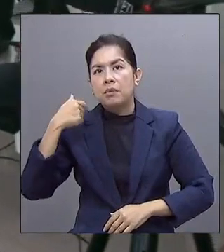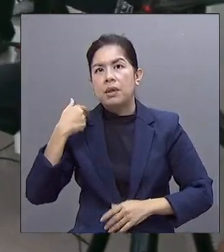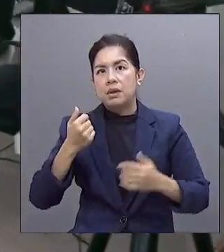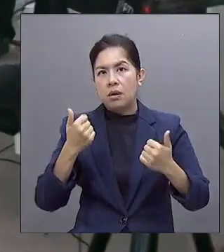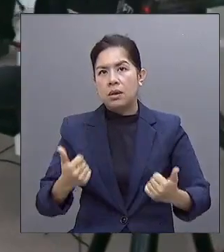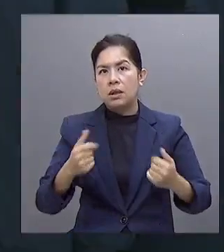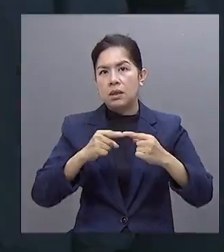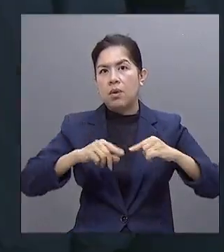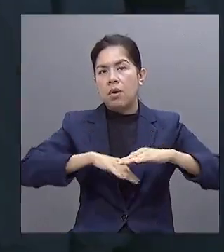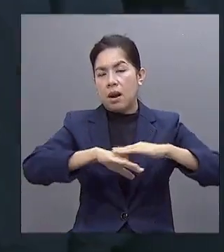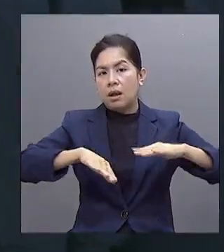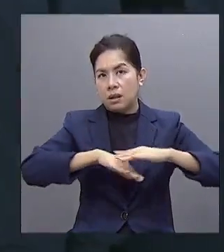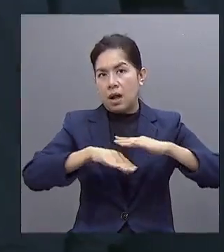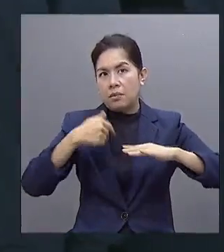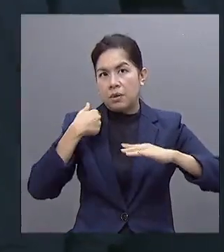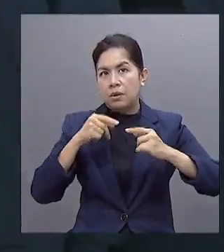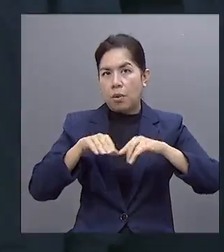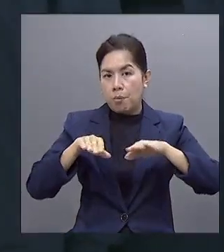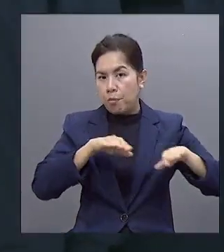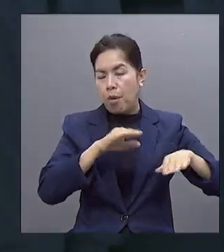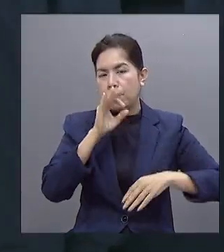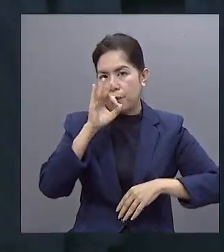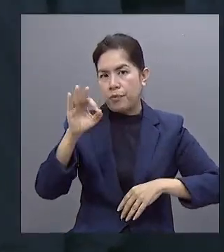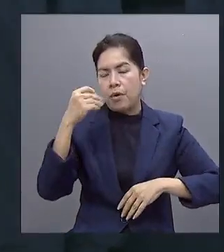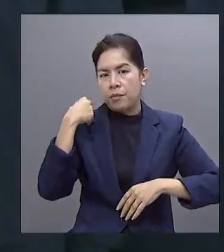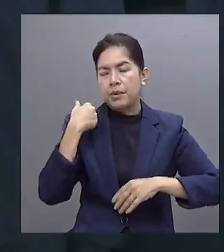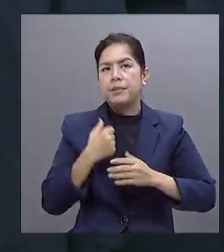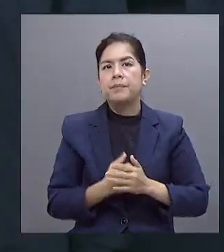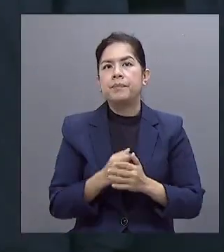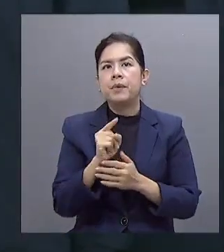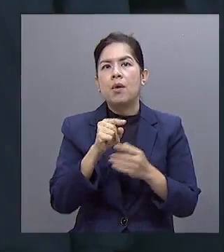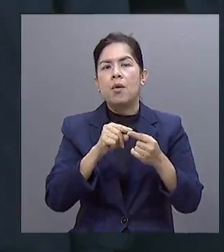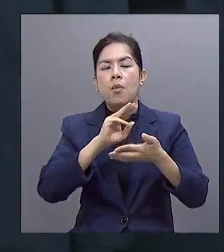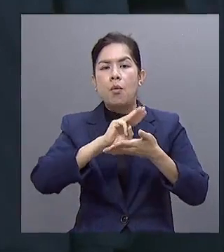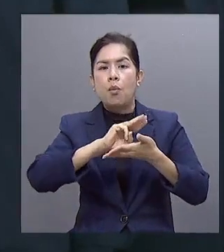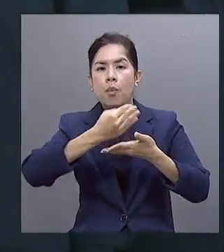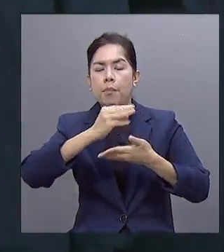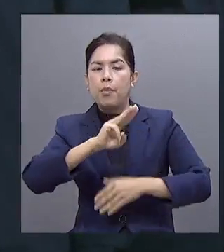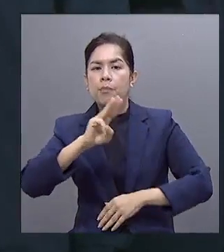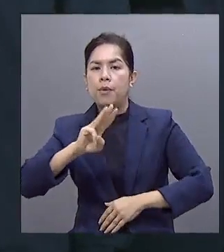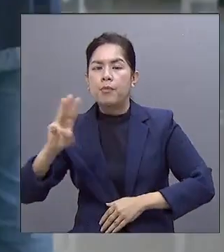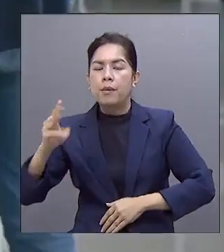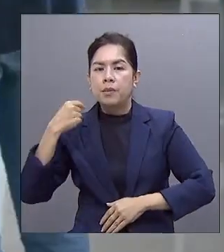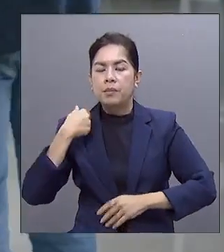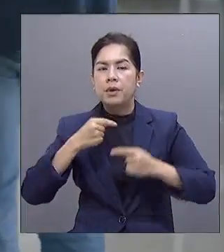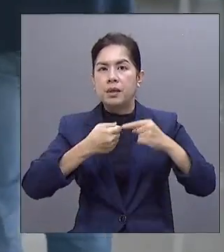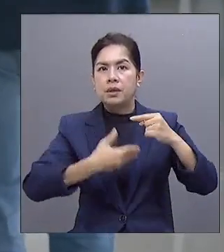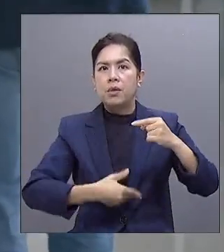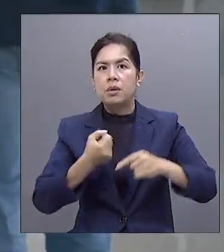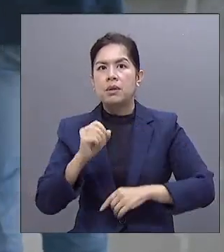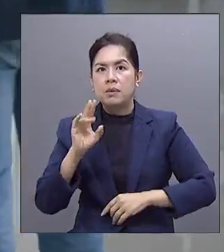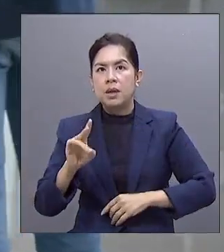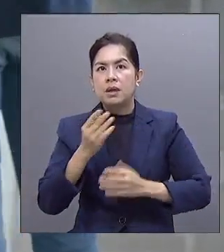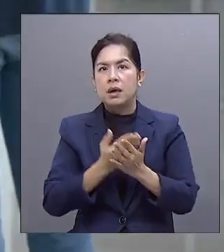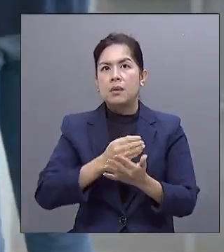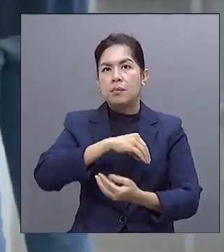แล้วที่บช.สอท.พร้อมกับ17เว็บไซต์ที่คาดว่ามีเม็ดเงินหมุนเวียนกว่าแสนล้านบาท